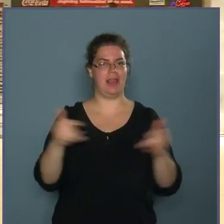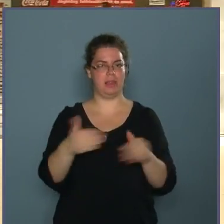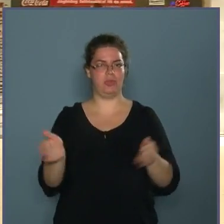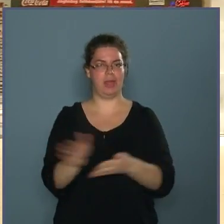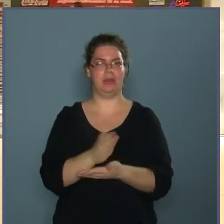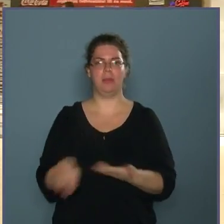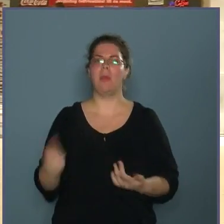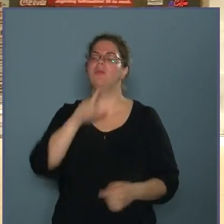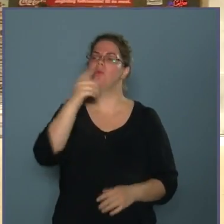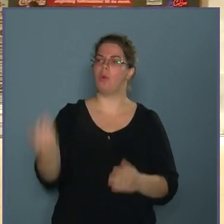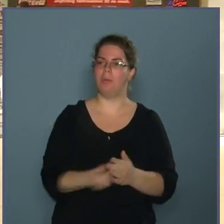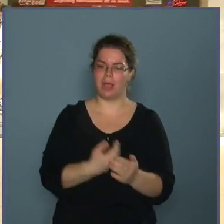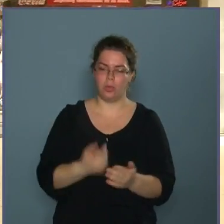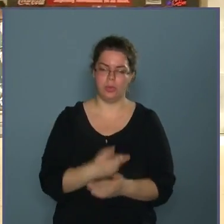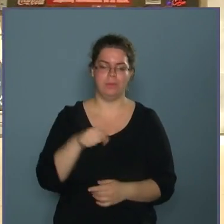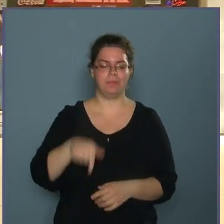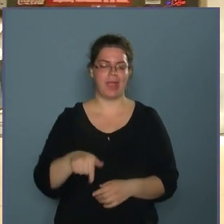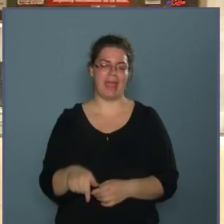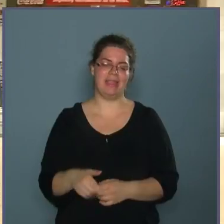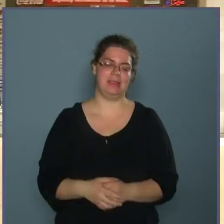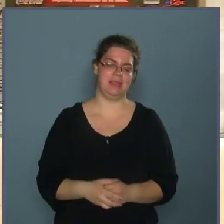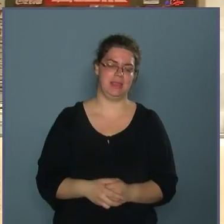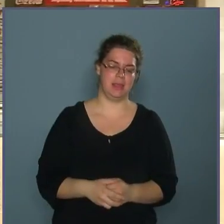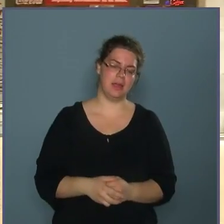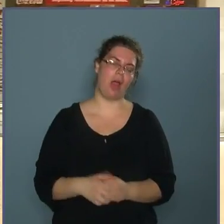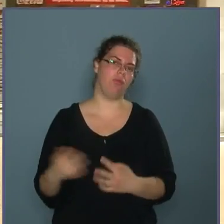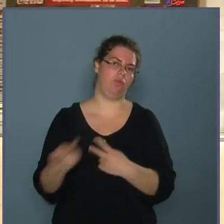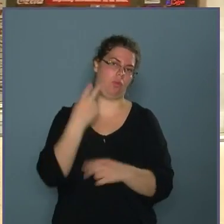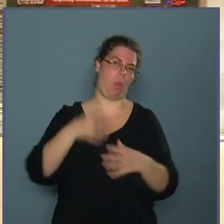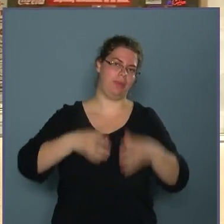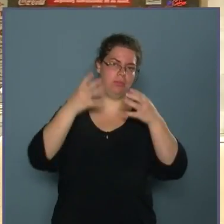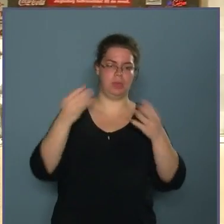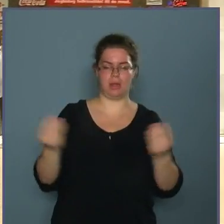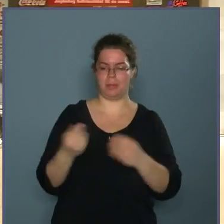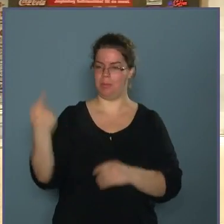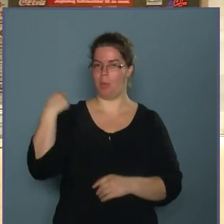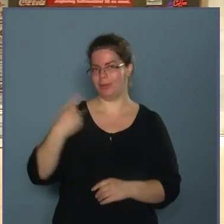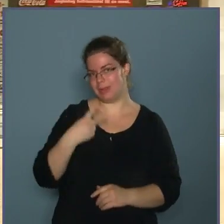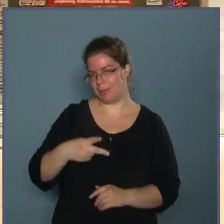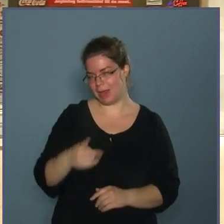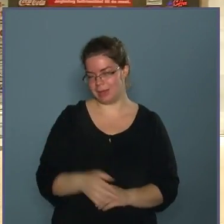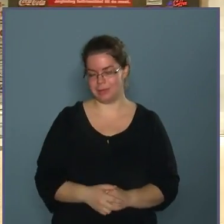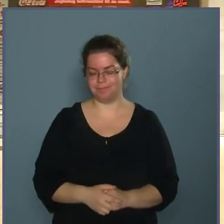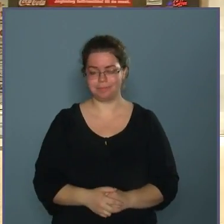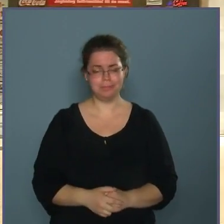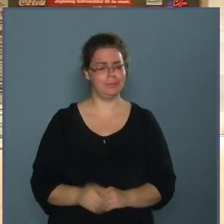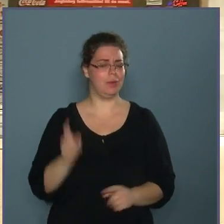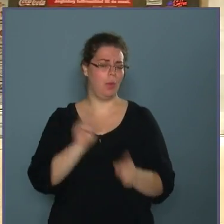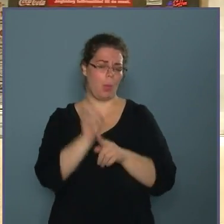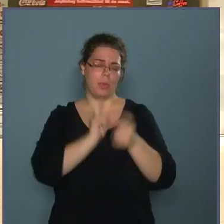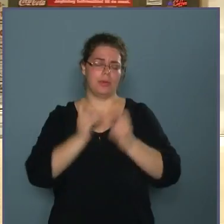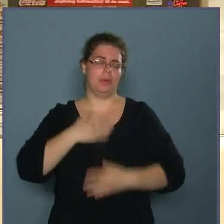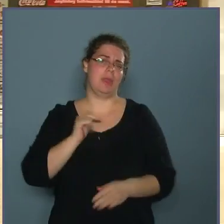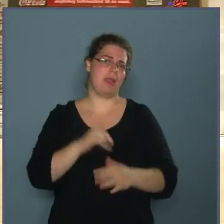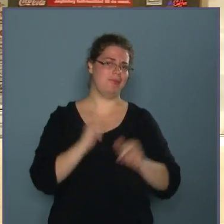keretében teljesen meg fog újulni ez a főépület, amely itt mögöttem található. Én úgy gondolom, hogy